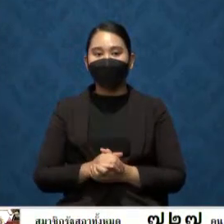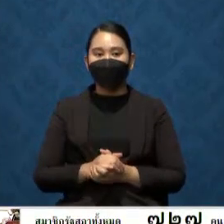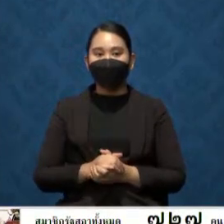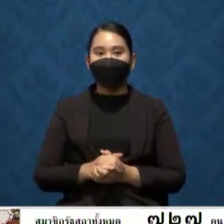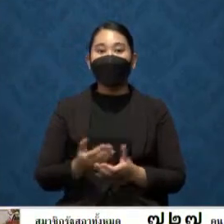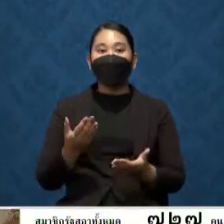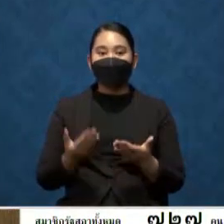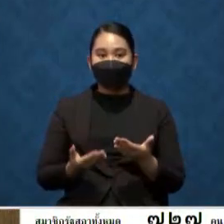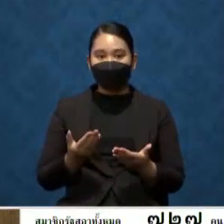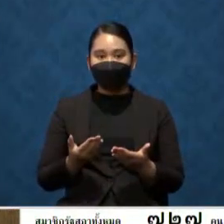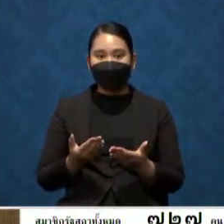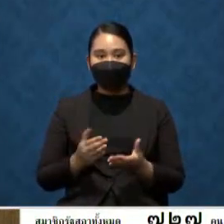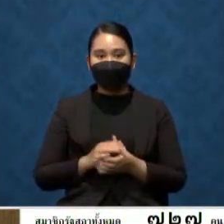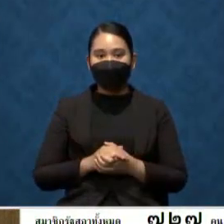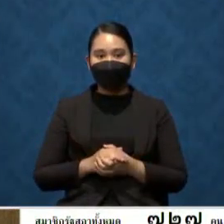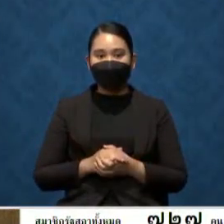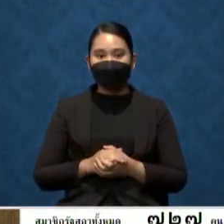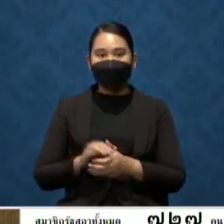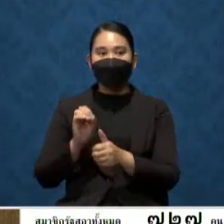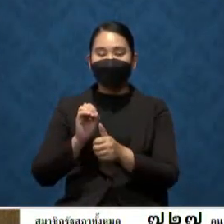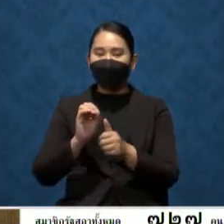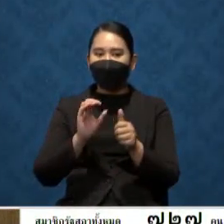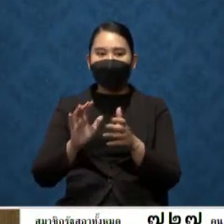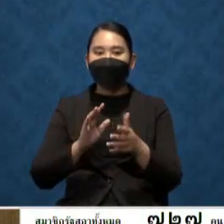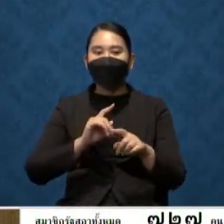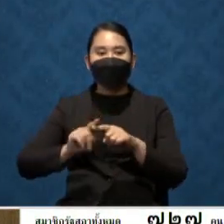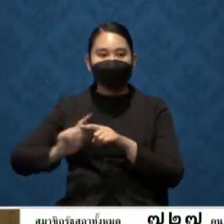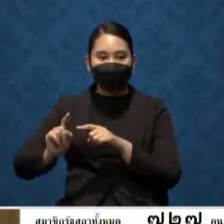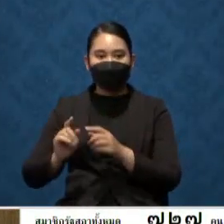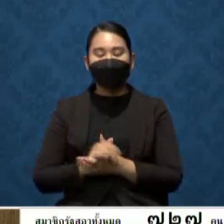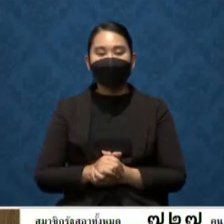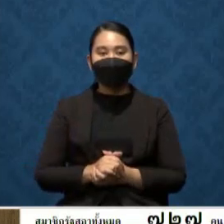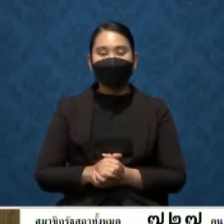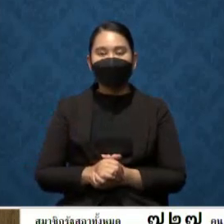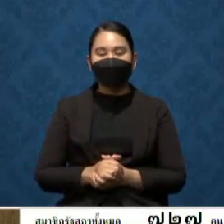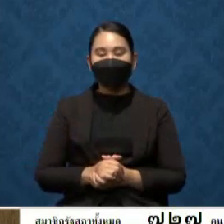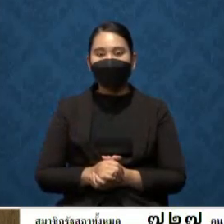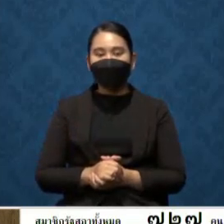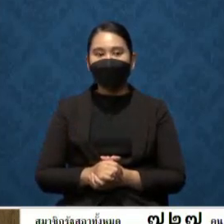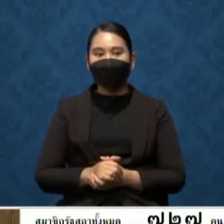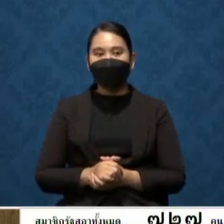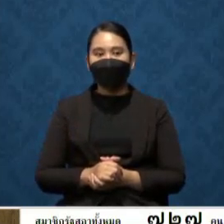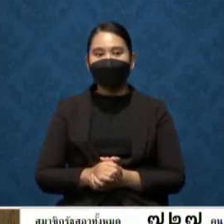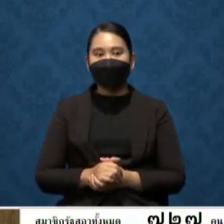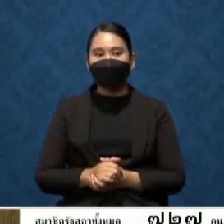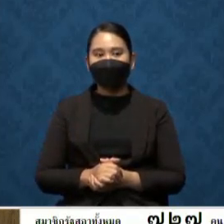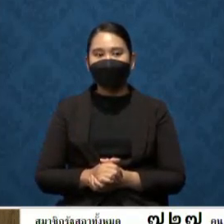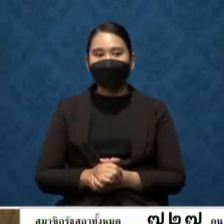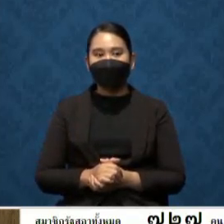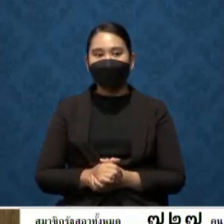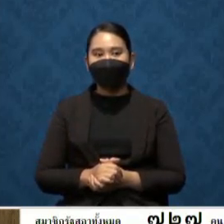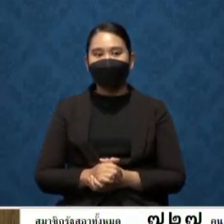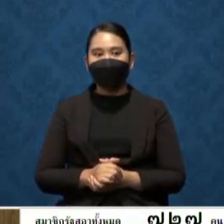หรือสงวนความเห็นอะไรทั้งหลายเนี่ยครับเท่านั้นครับตัวอย่างที่ประธานได้